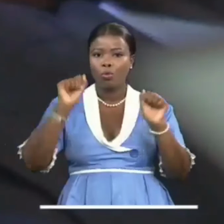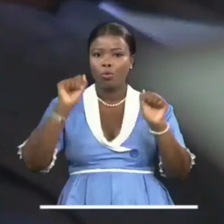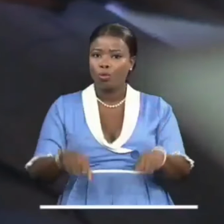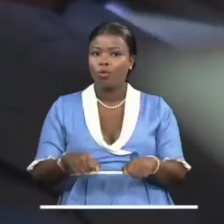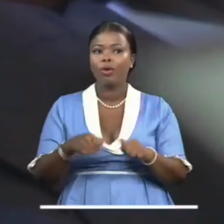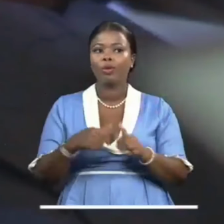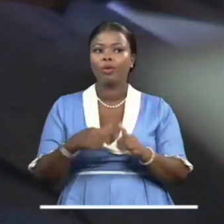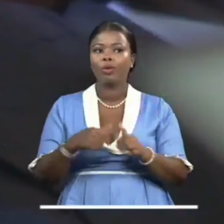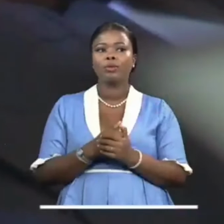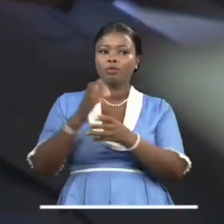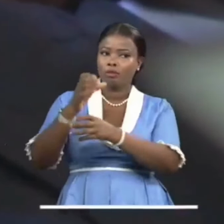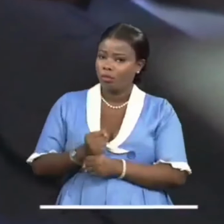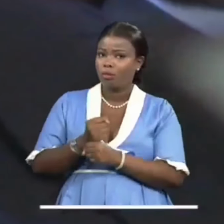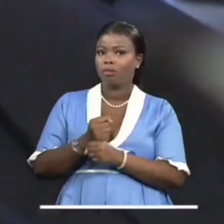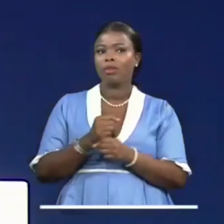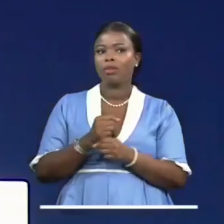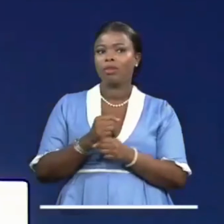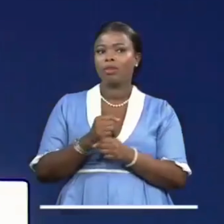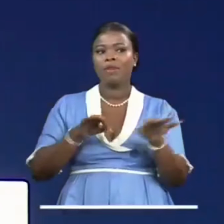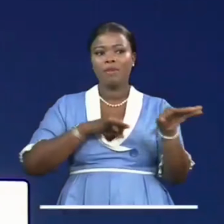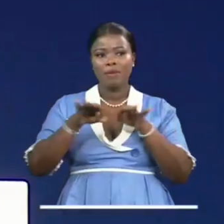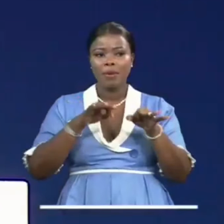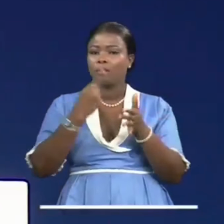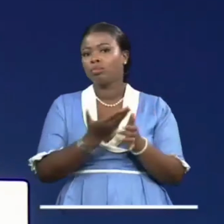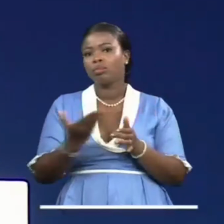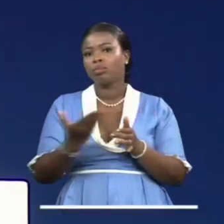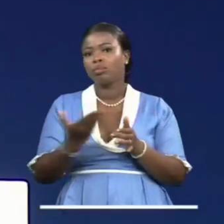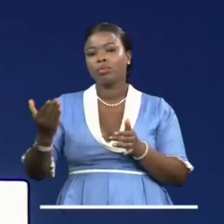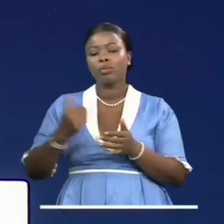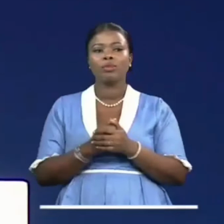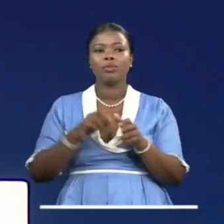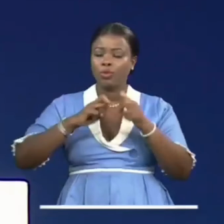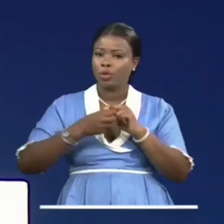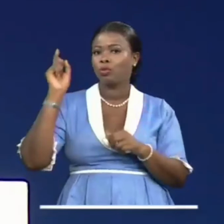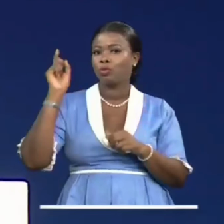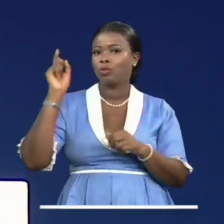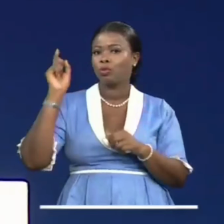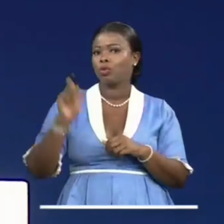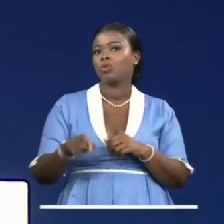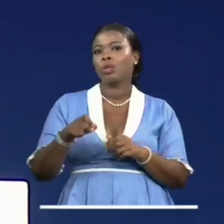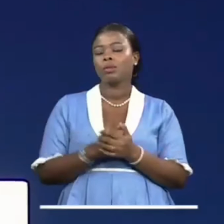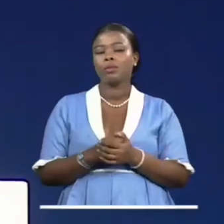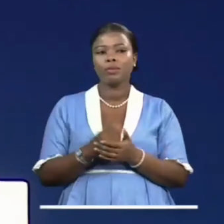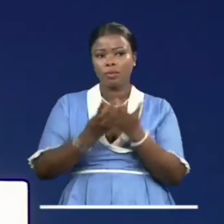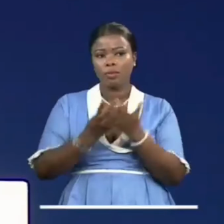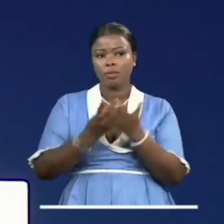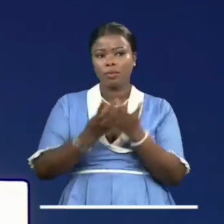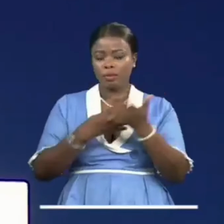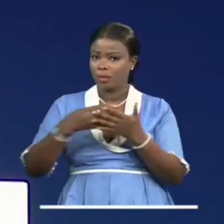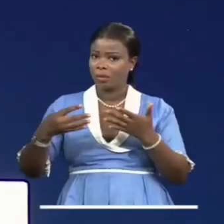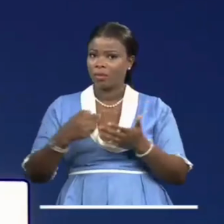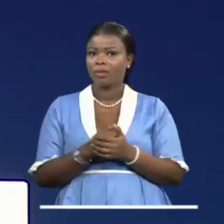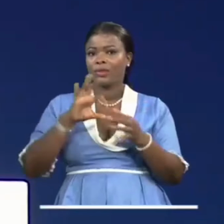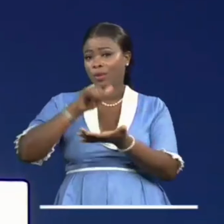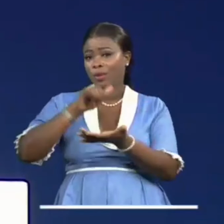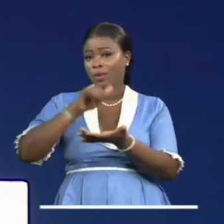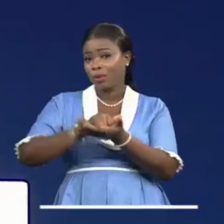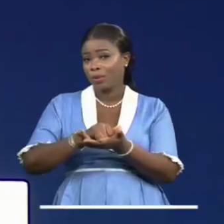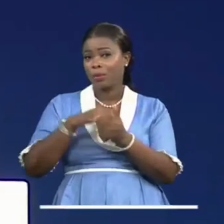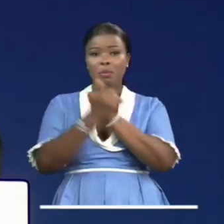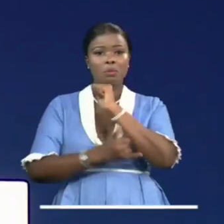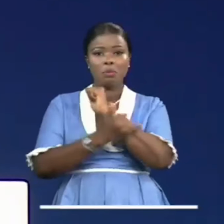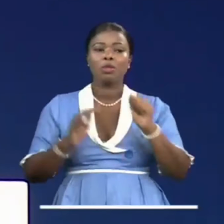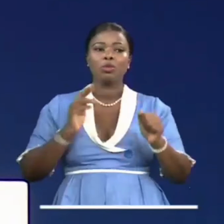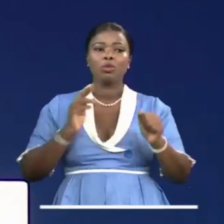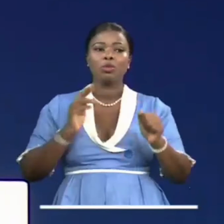à en faire vraiment quelque chose une réalité pour que le numérique soit un levier de l'agenda national de transformation de ce pays et nous avons des jeunes